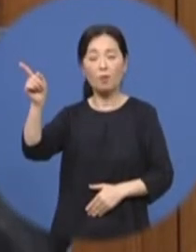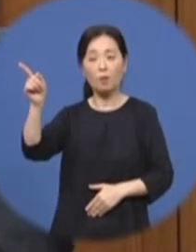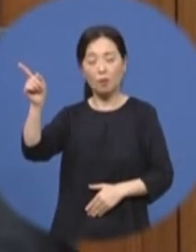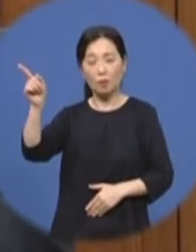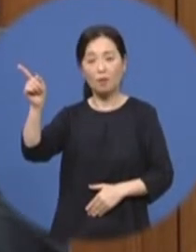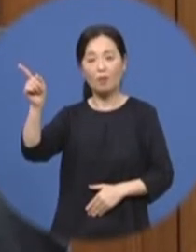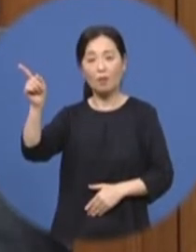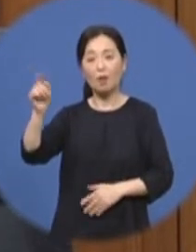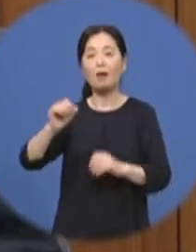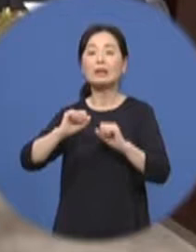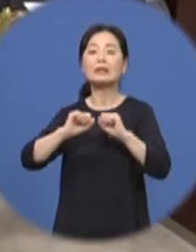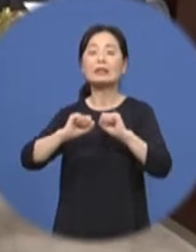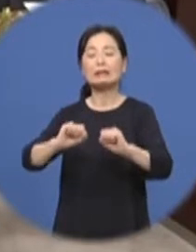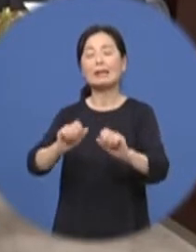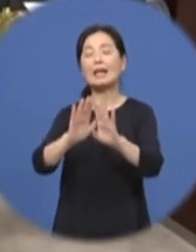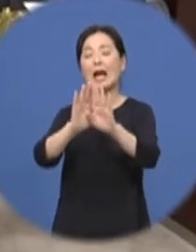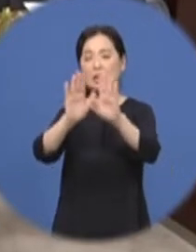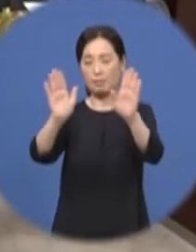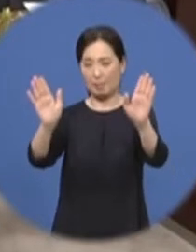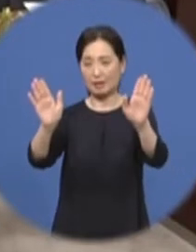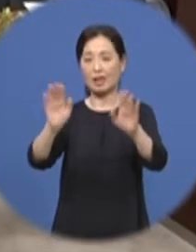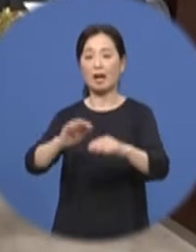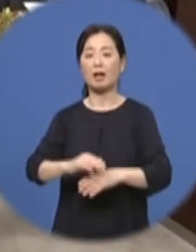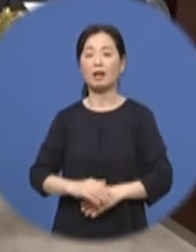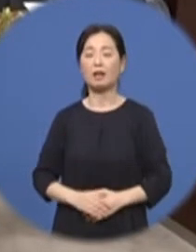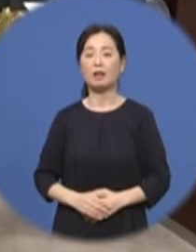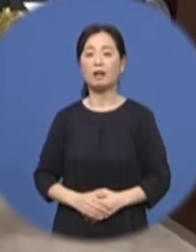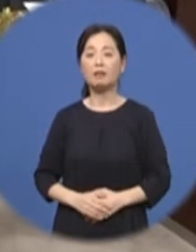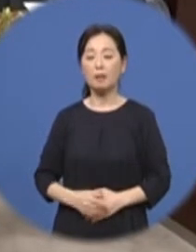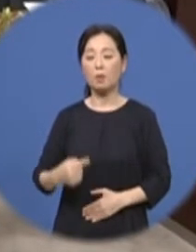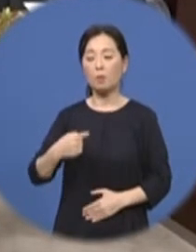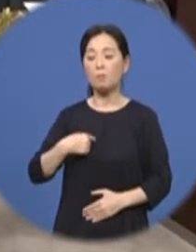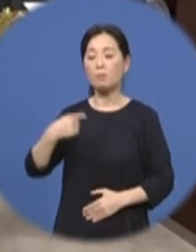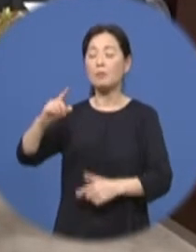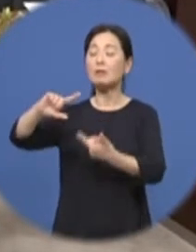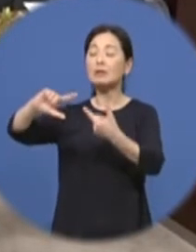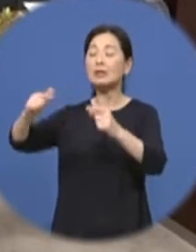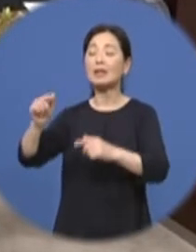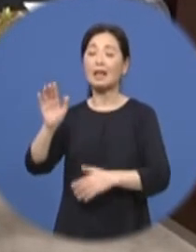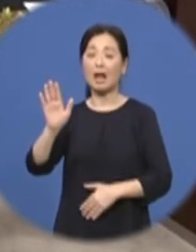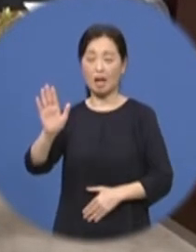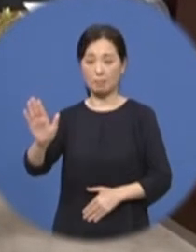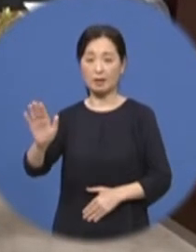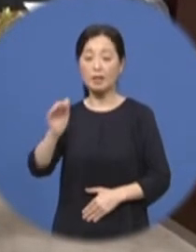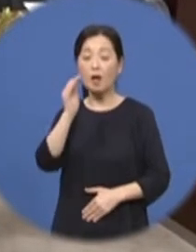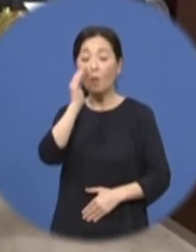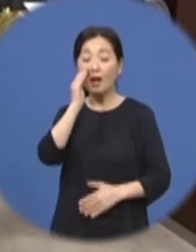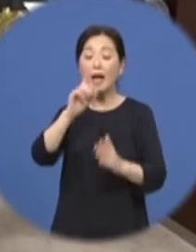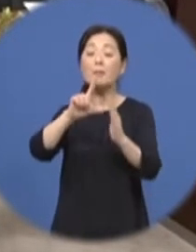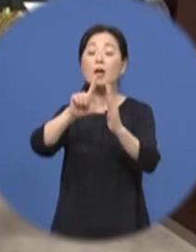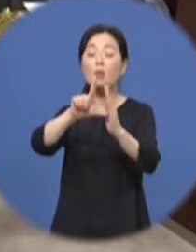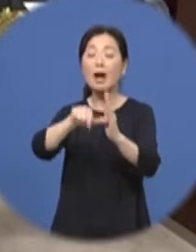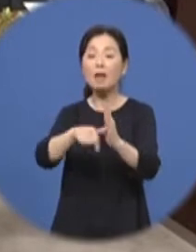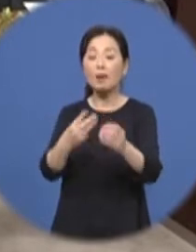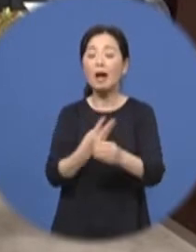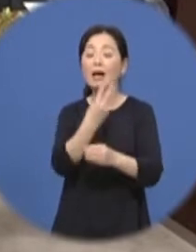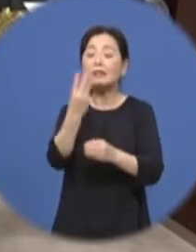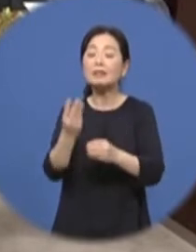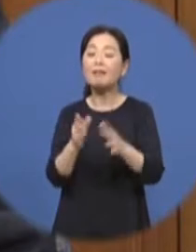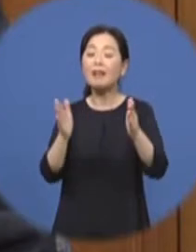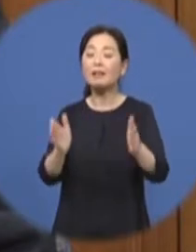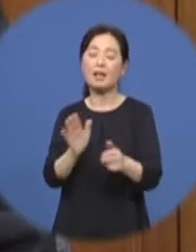ったぐらいなんですけど、和歌山県はちょっと違うのは、3年間コミットしましょうという形で、支援していくんですけど